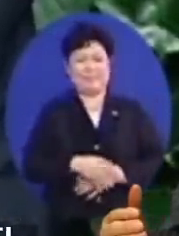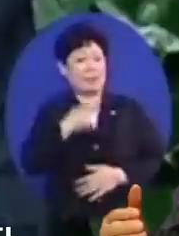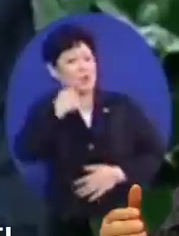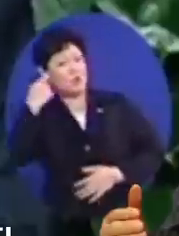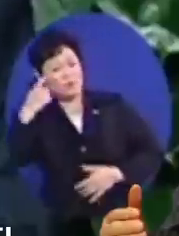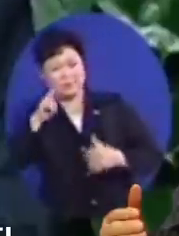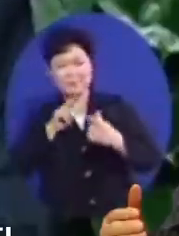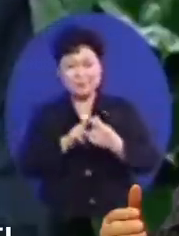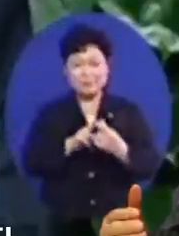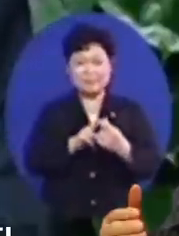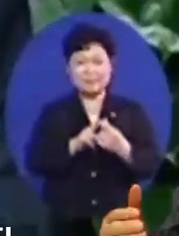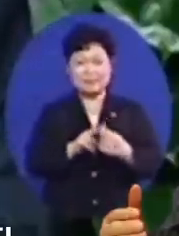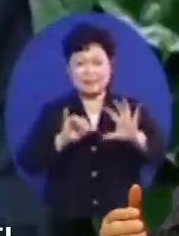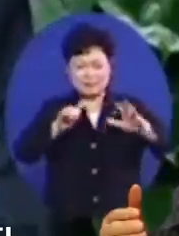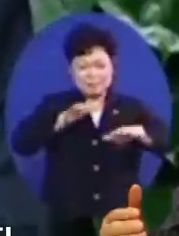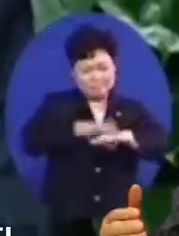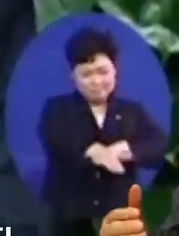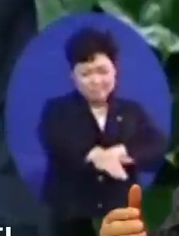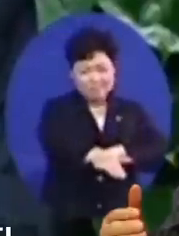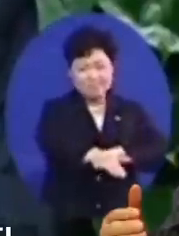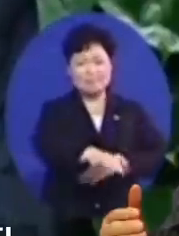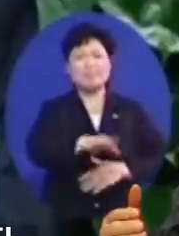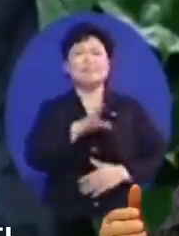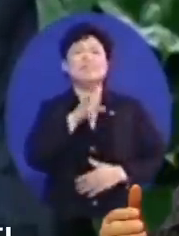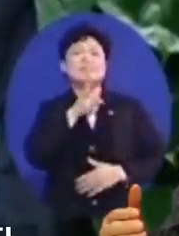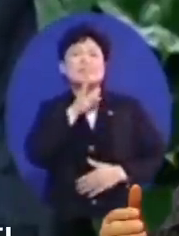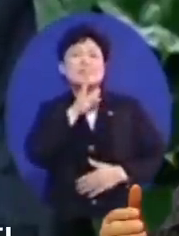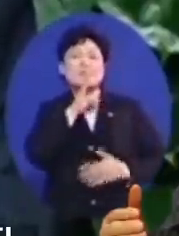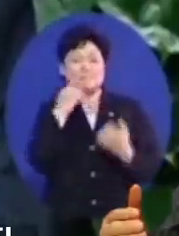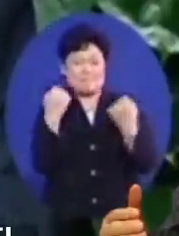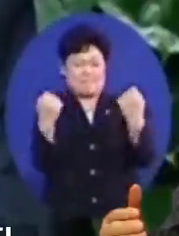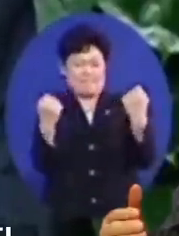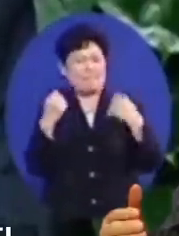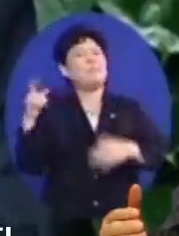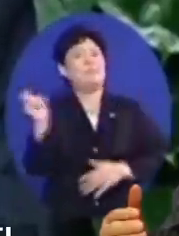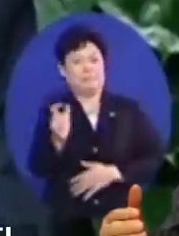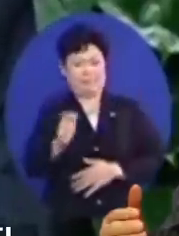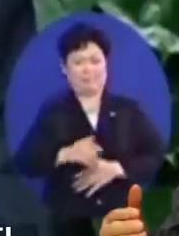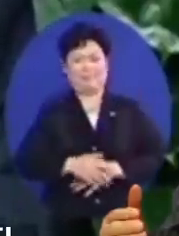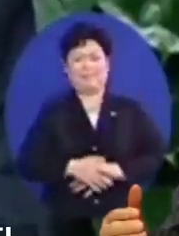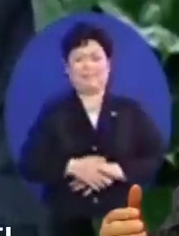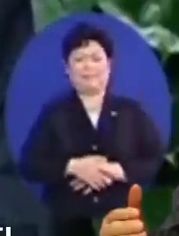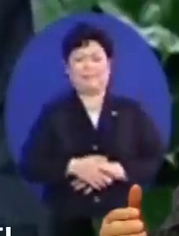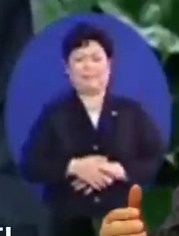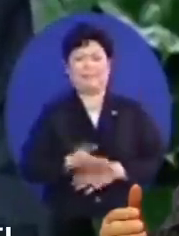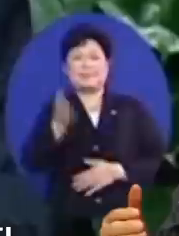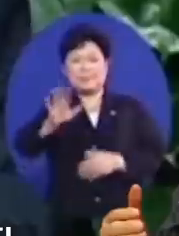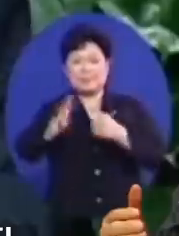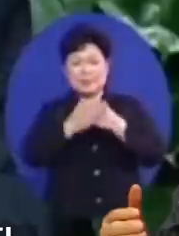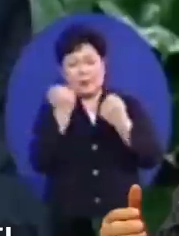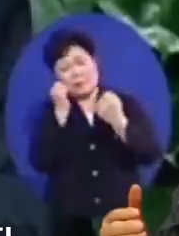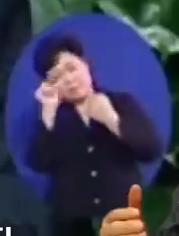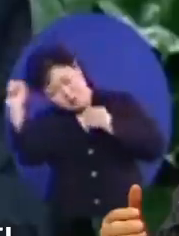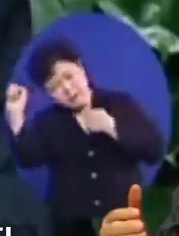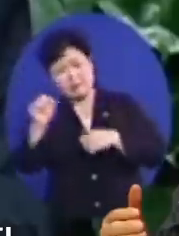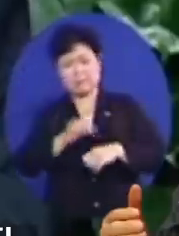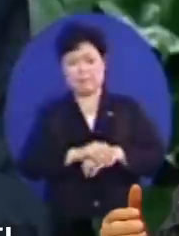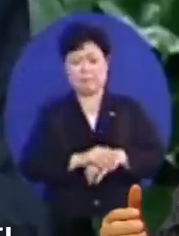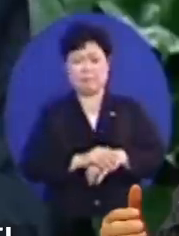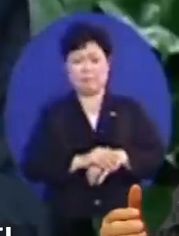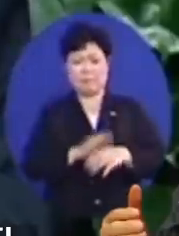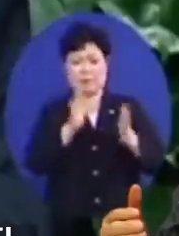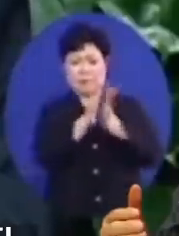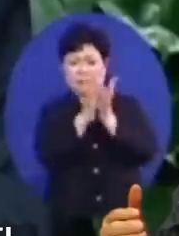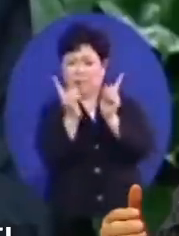유혹과 세속이라는 것이 얼마나 힘이 있는지 모릅니다. 그러므로 피해야지 대면을